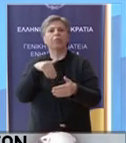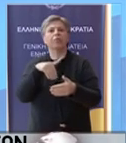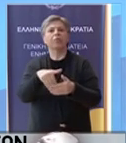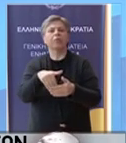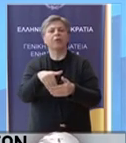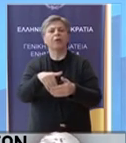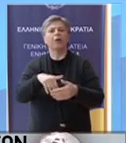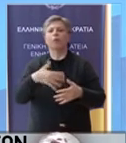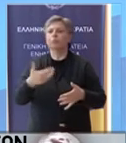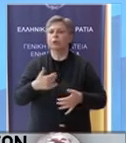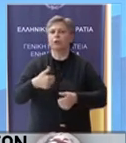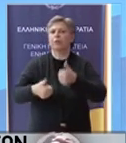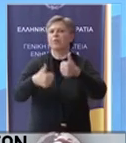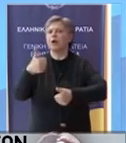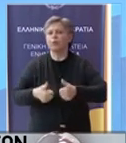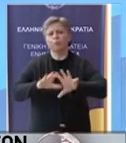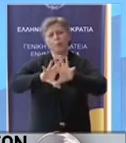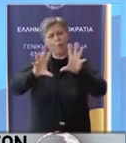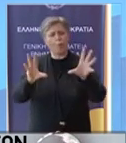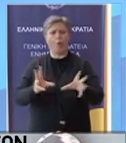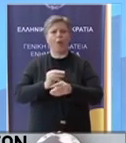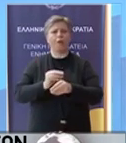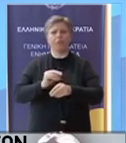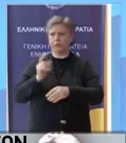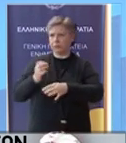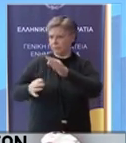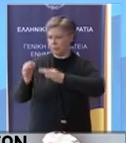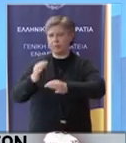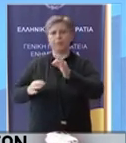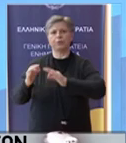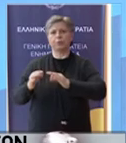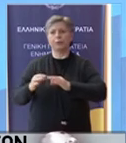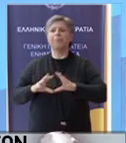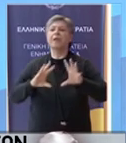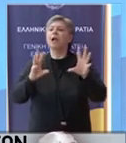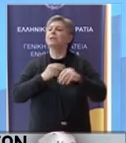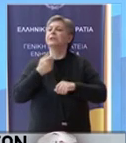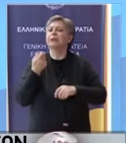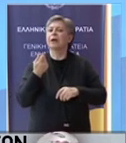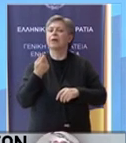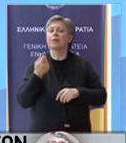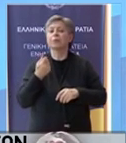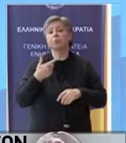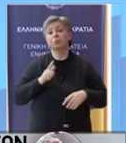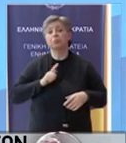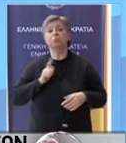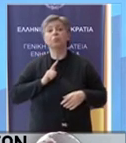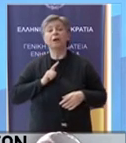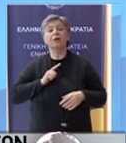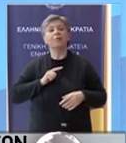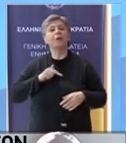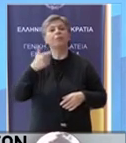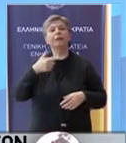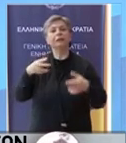την διαγωνιστική διαδικασία. Ως προς το τίμημα, περιμένουμε την έκδοση της απόφασης του Συμβουλίου